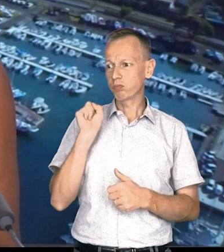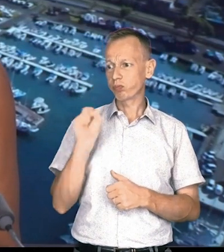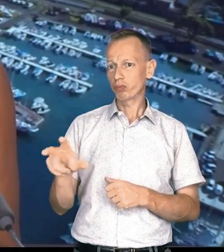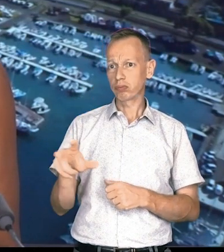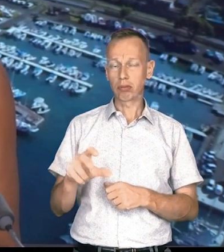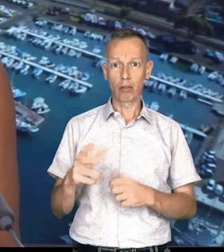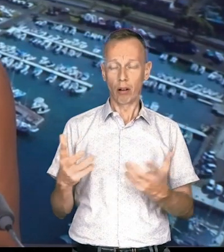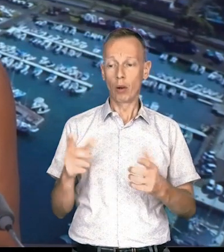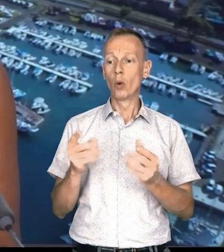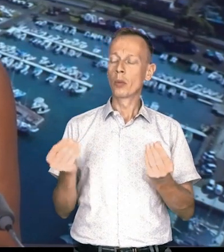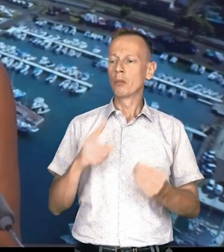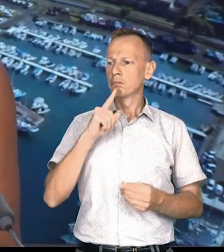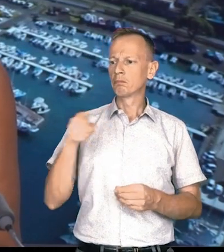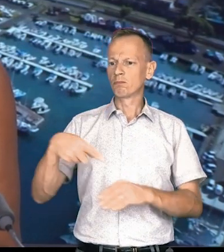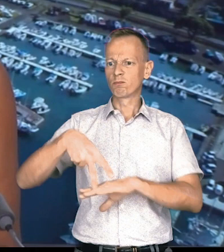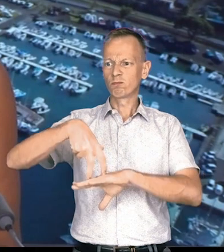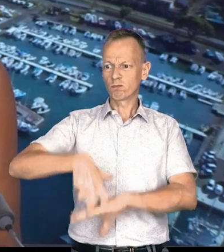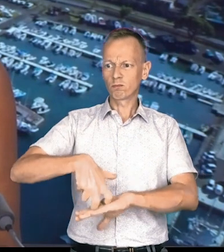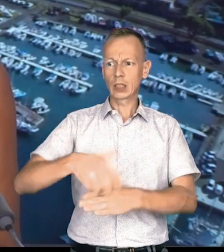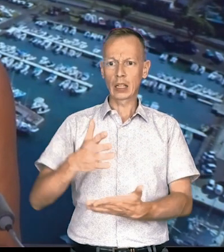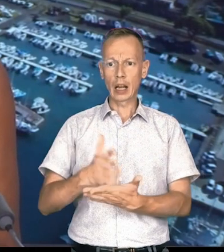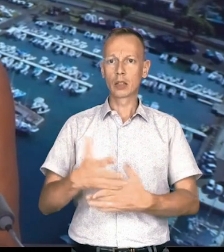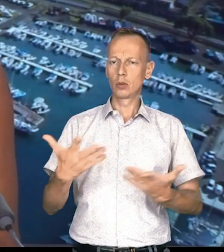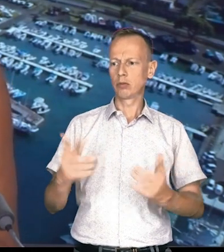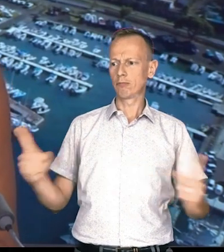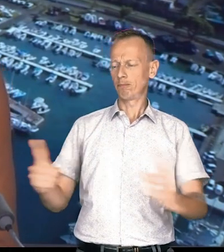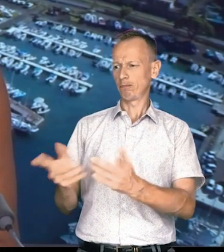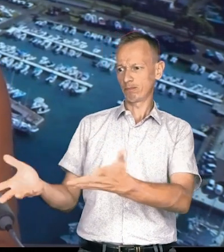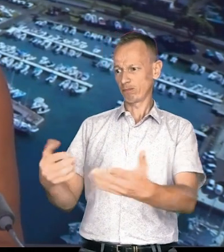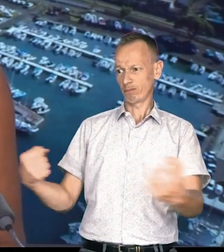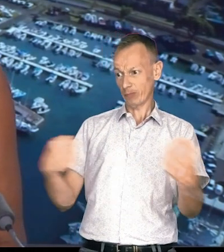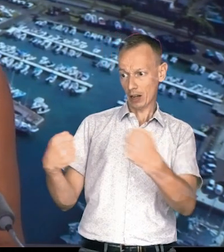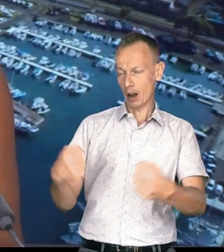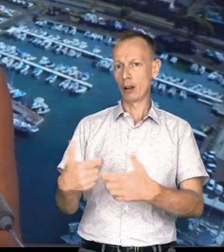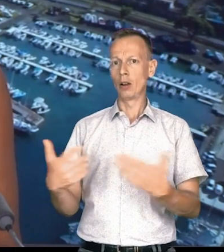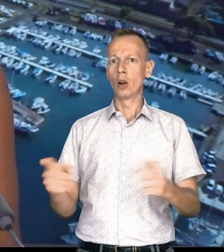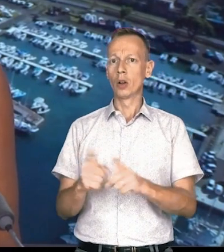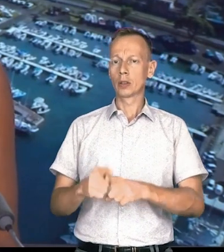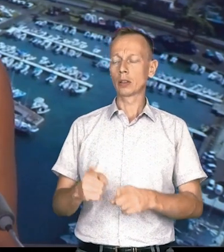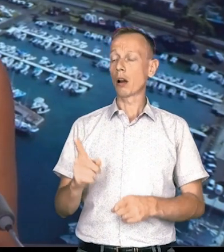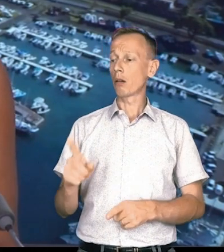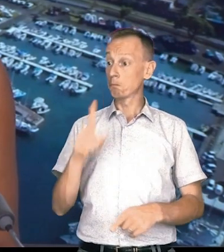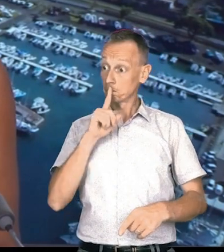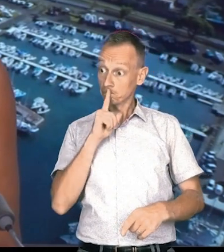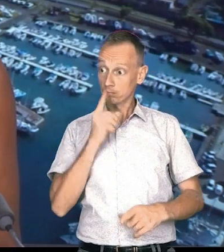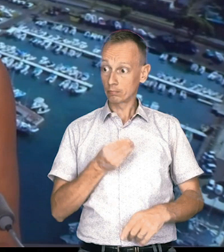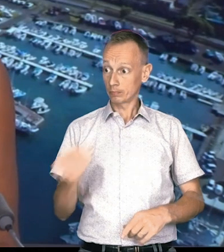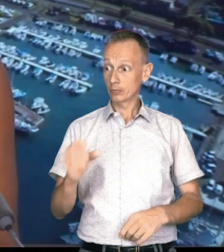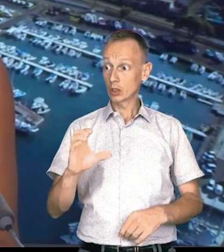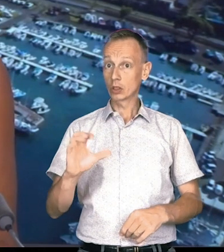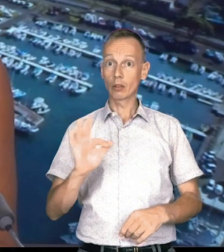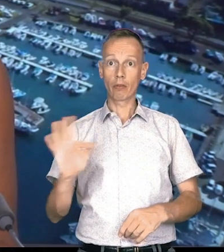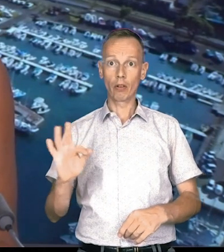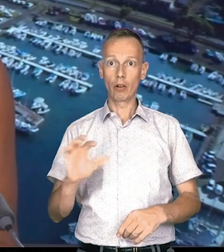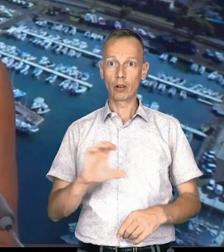en l'occurrence leur cracher dans la bouche, vous avez bien entendu, les mettre à genoux dans la classe, les inciter à se battre entre eux et leur donner